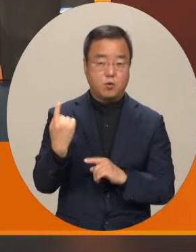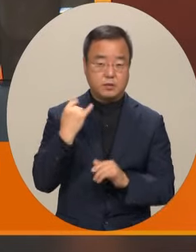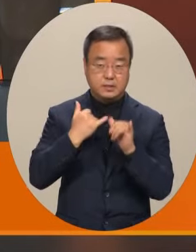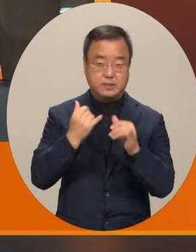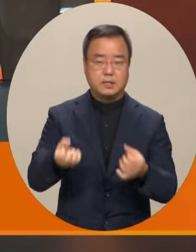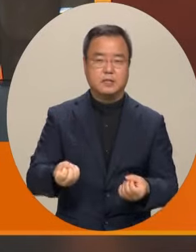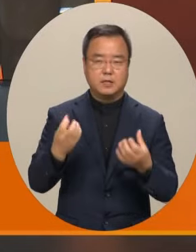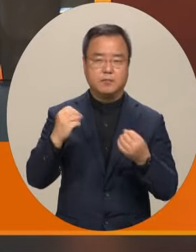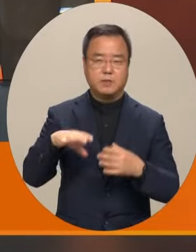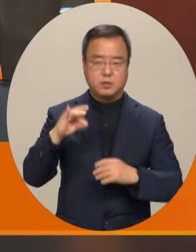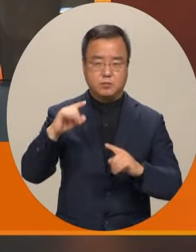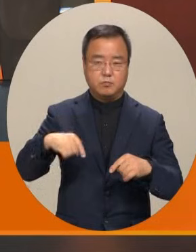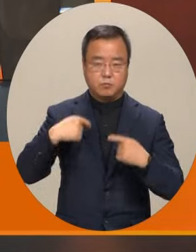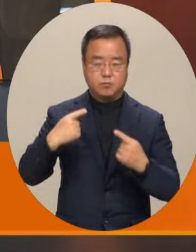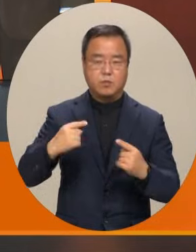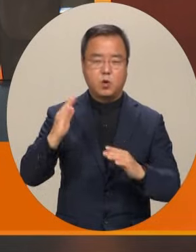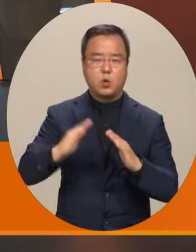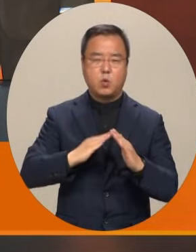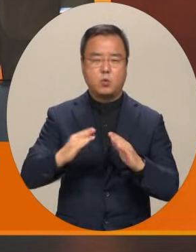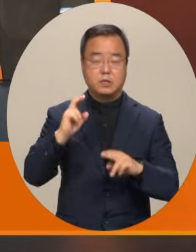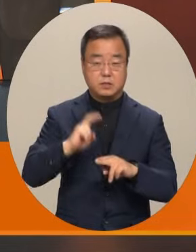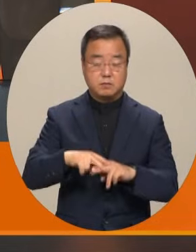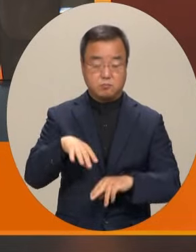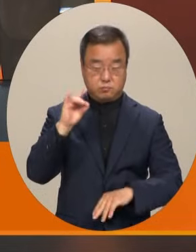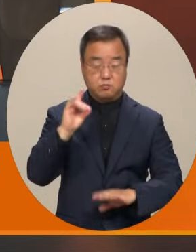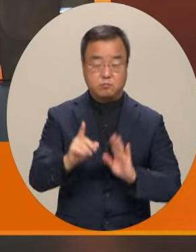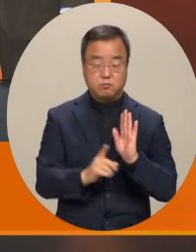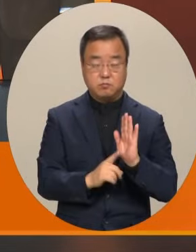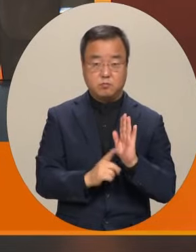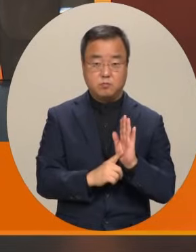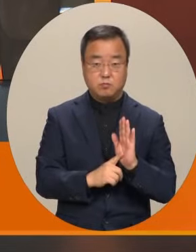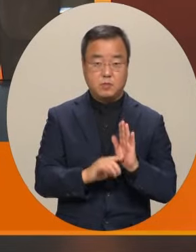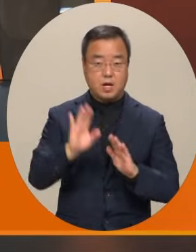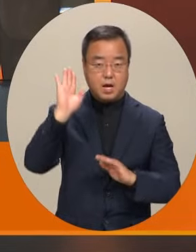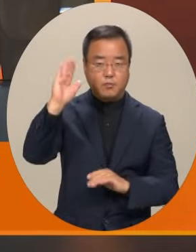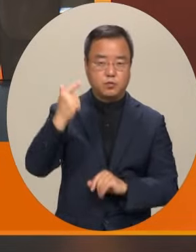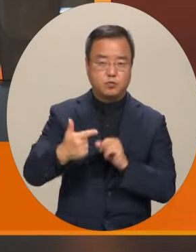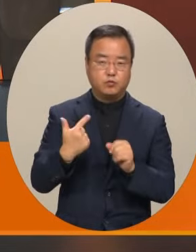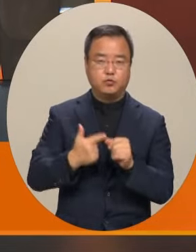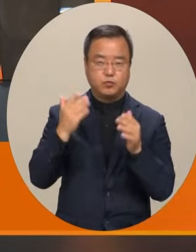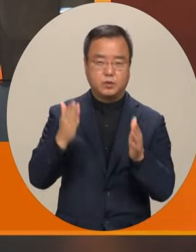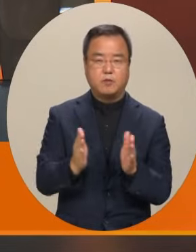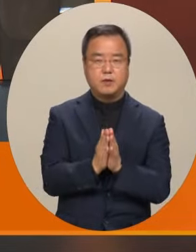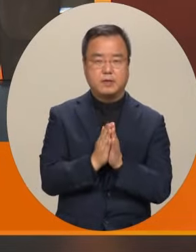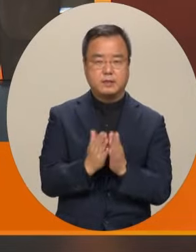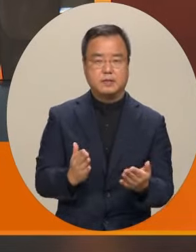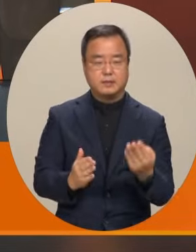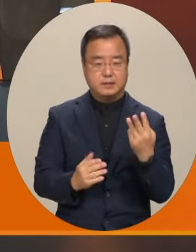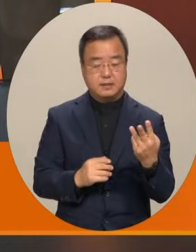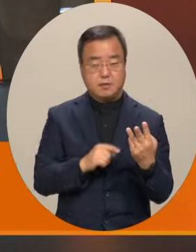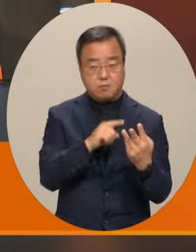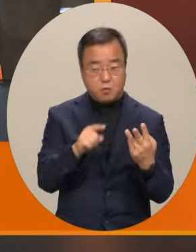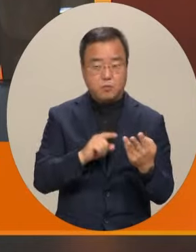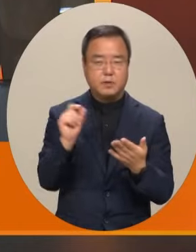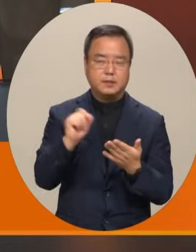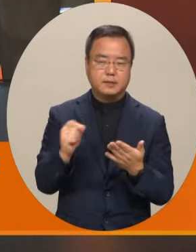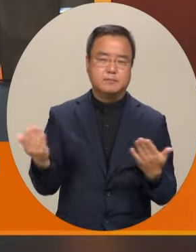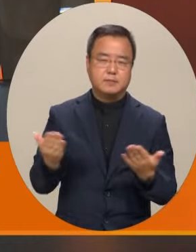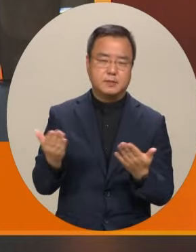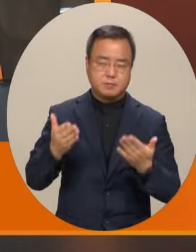후에 첫 공식 석상에 나선 건데요 한 자가는 앞으로 6년 동안 책 세권을 쓰는 일에 몰두하고